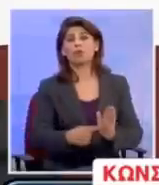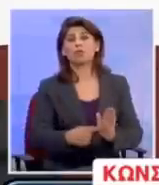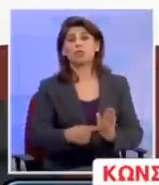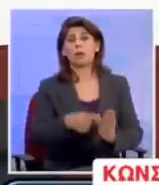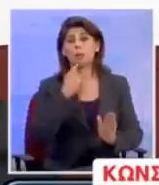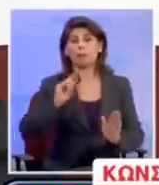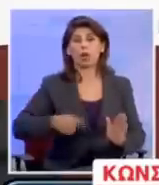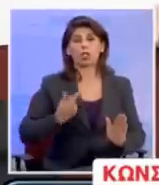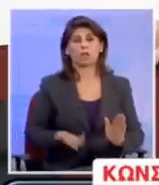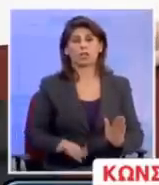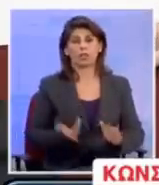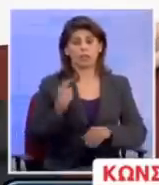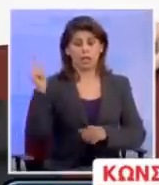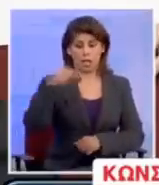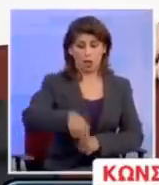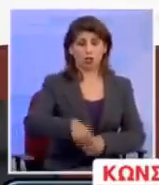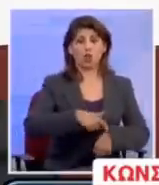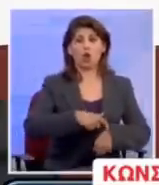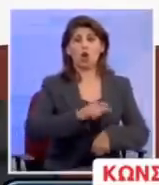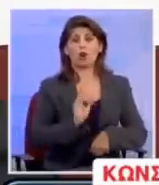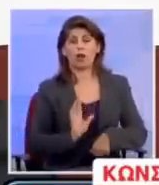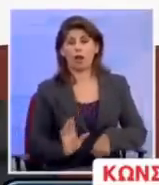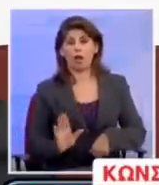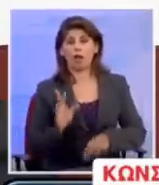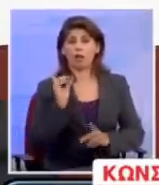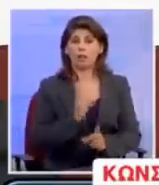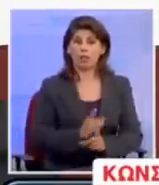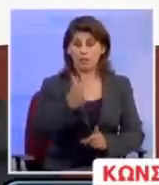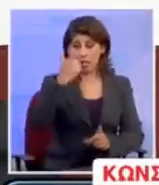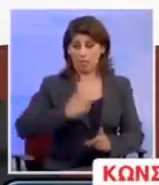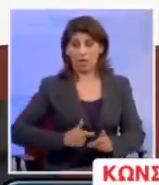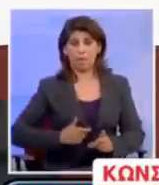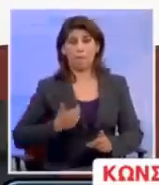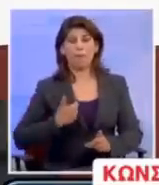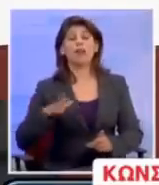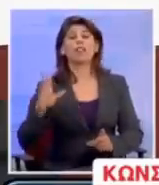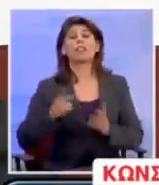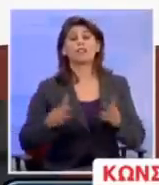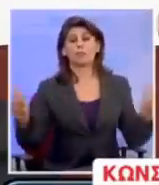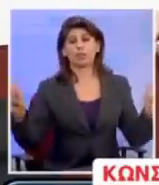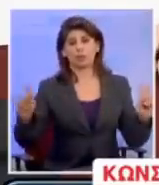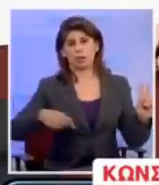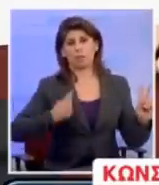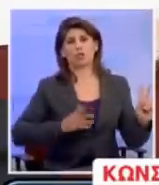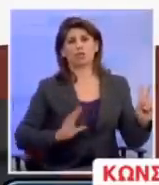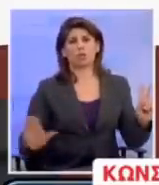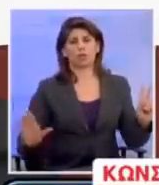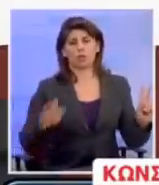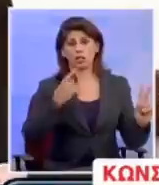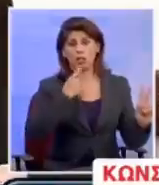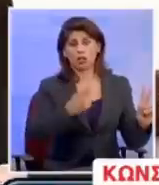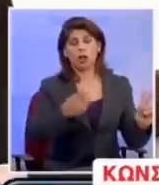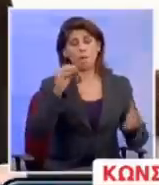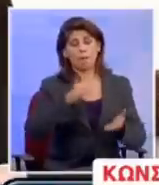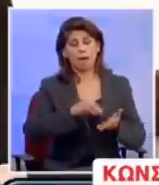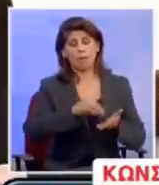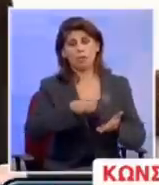Να ήσασταν εδώ στην ώρα σας, κυρία Πρόεδρε, και ειδικά νομίζω, για μένα δεν σας επιτρέπω να με προσβάλλετε. Σας το λέω και σας το ξαναλέω.